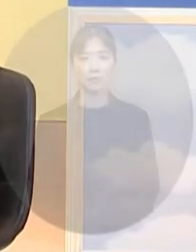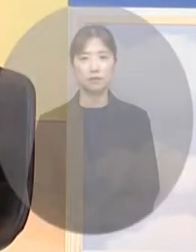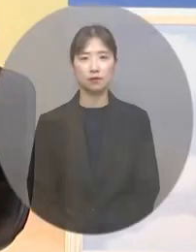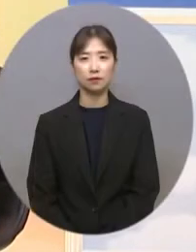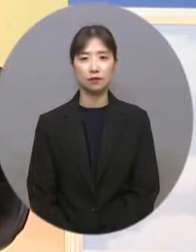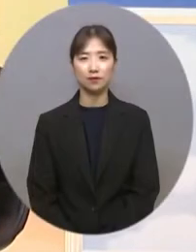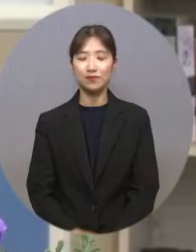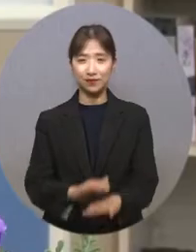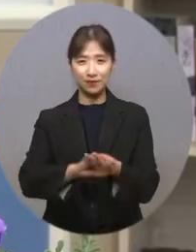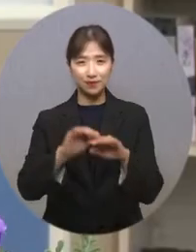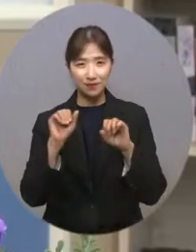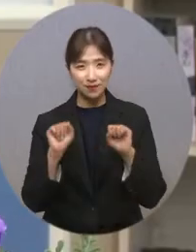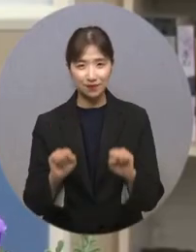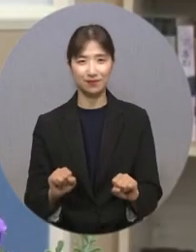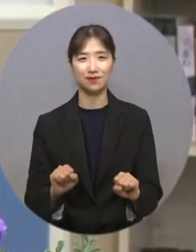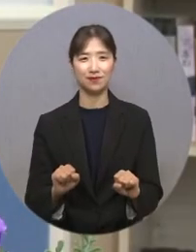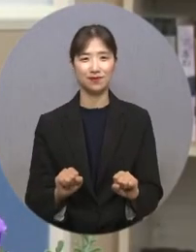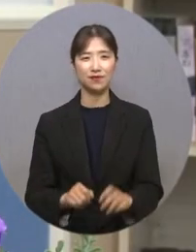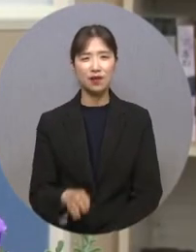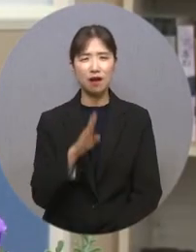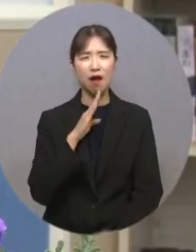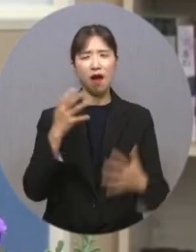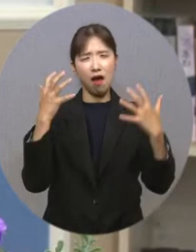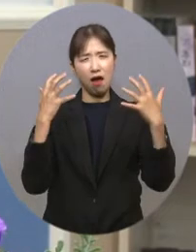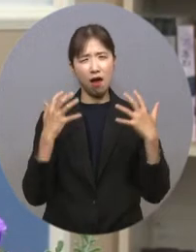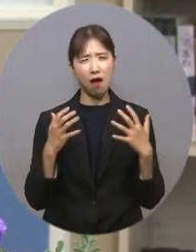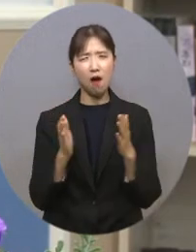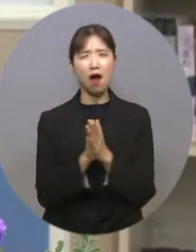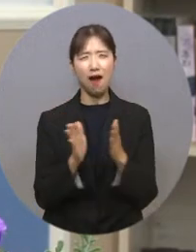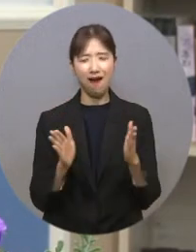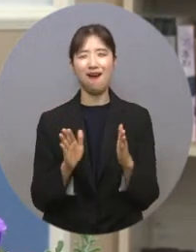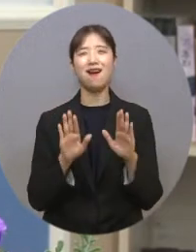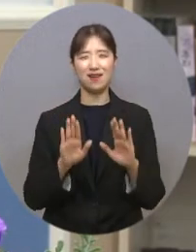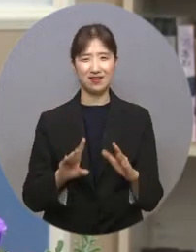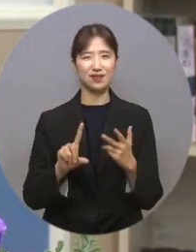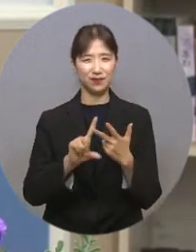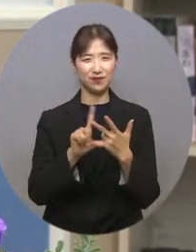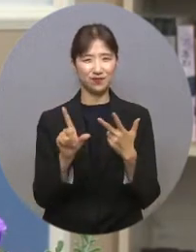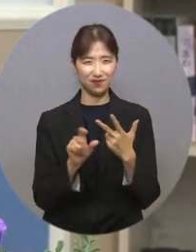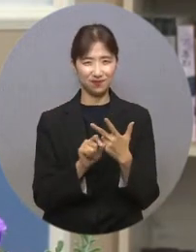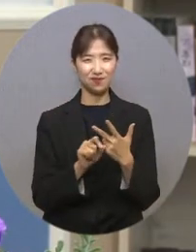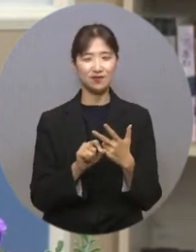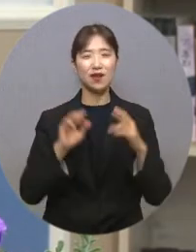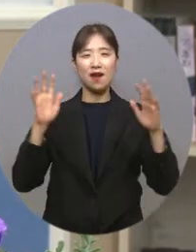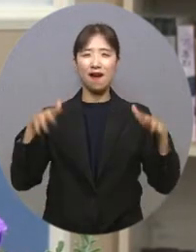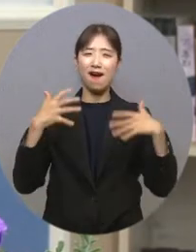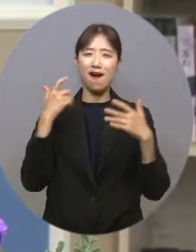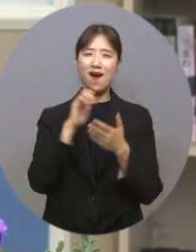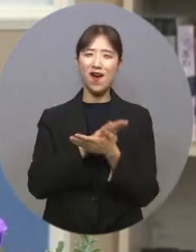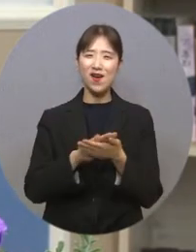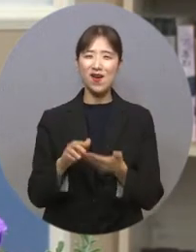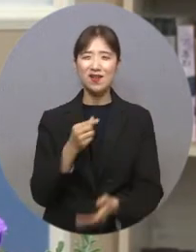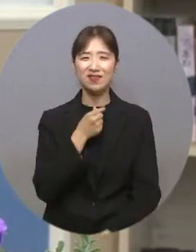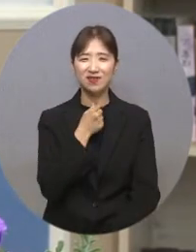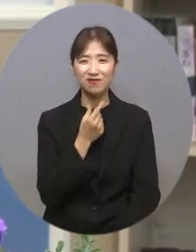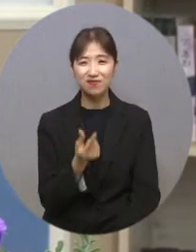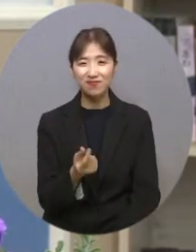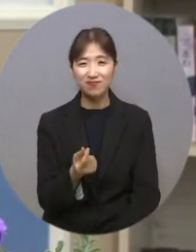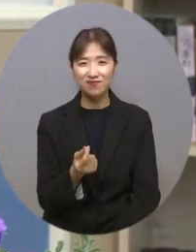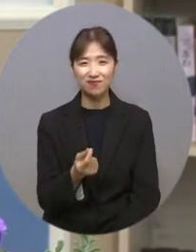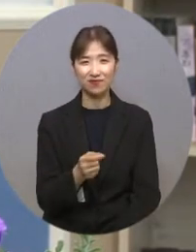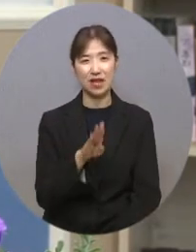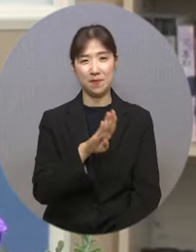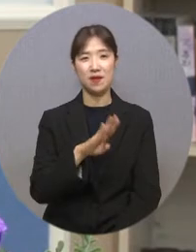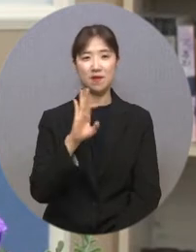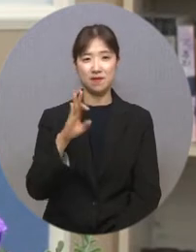시청자 여러분, 안녕하십니까? 본격적인 무더위가 시작되는 7월입니다. 시원한 바람이 생각이 나는데요. 배리어